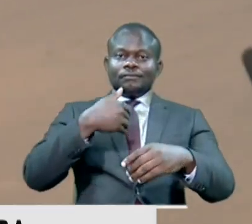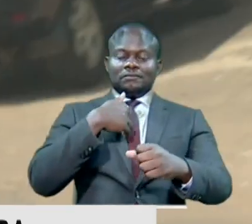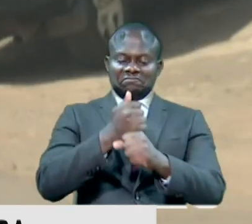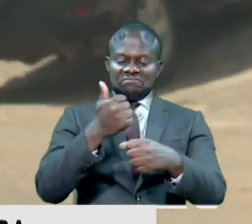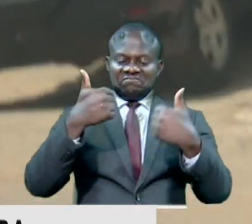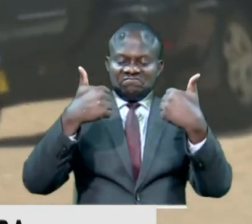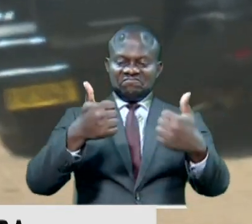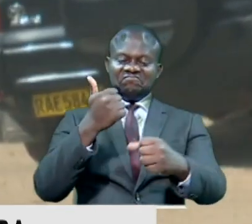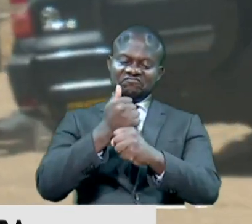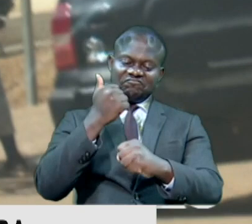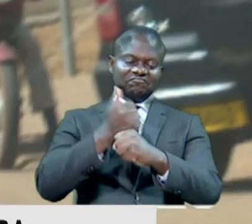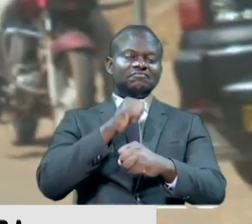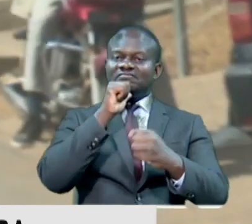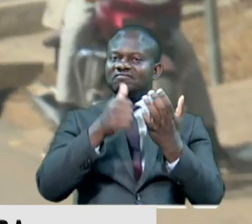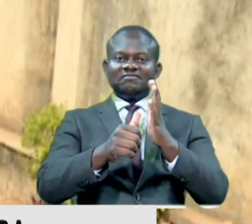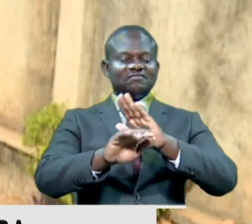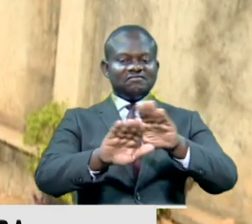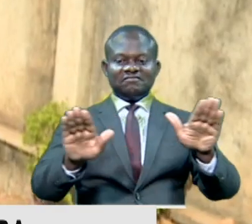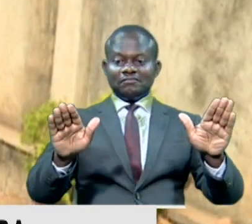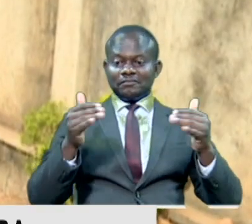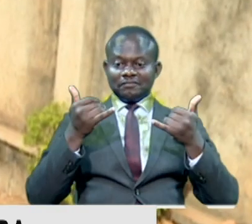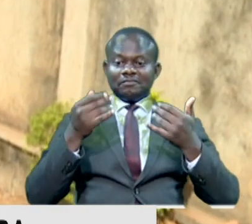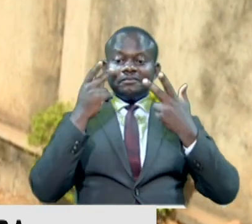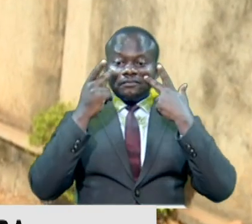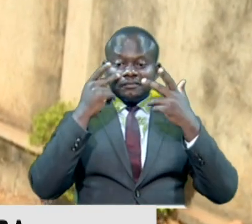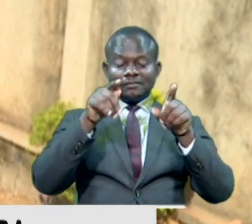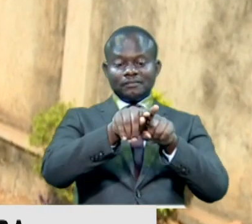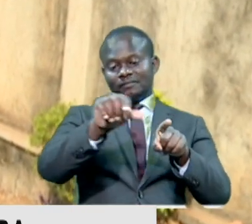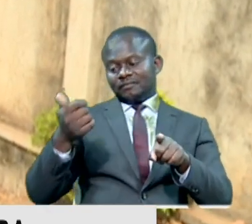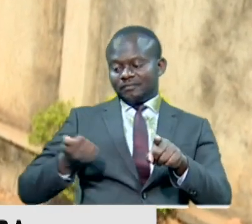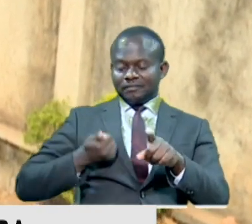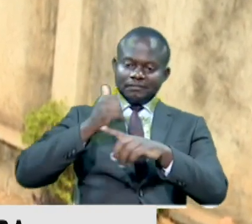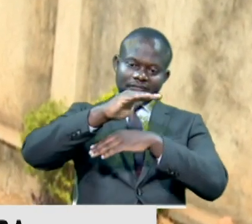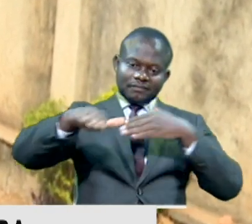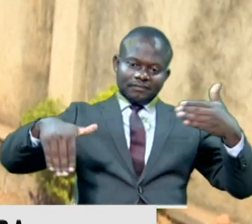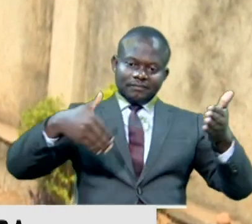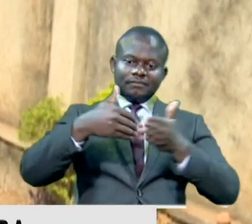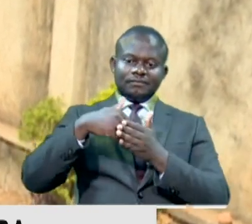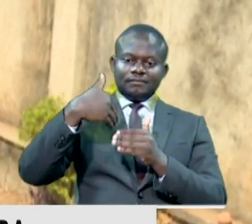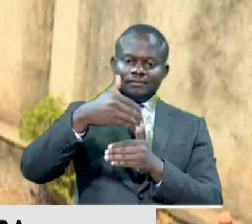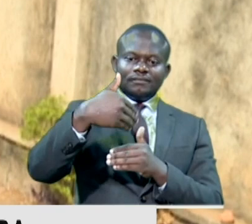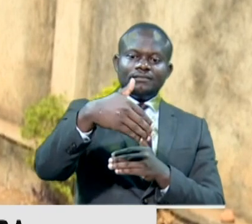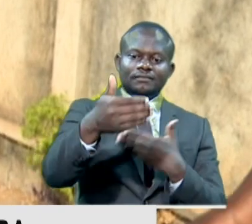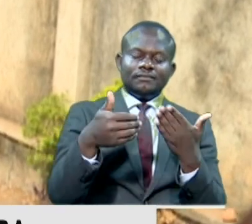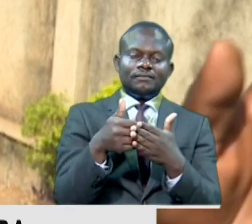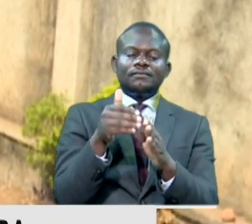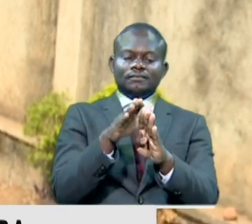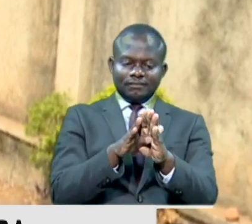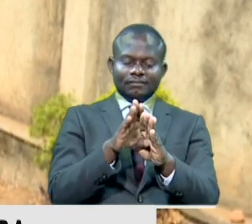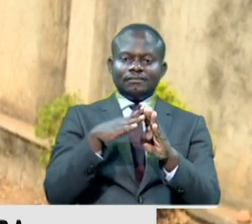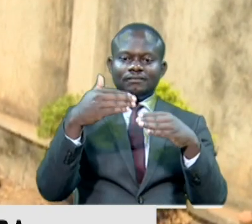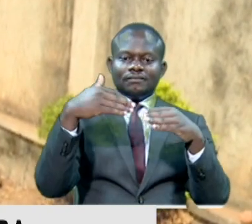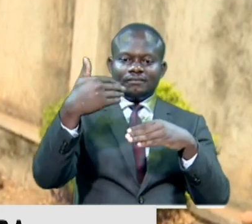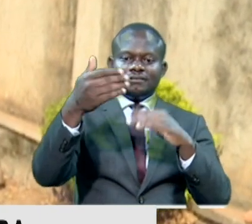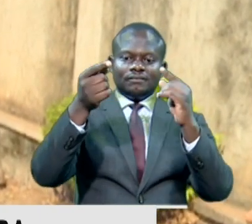keza agakora nta kibazo ubwo nabandi bakobwa nabo uko bagenda uko bigenda iminsi igendiza